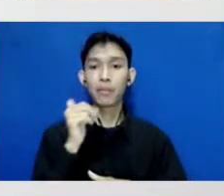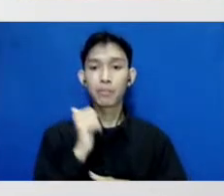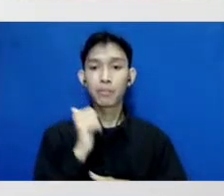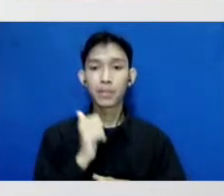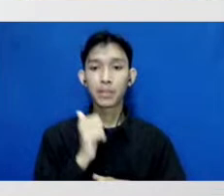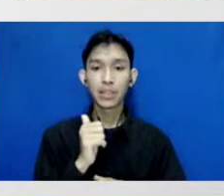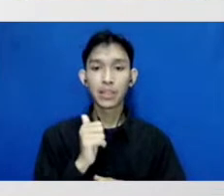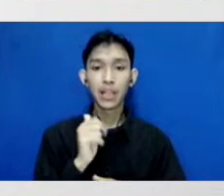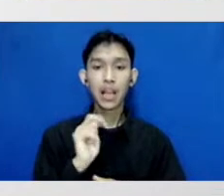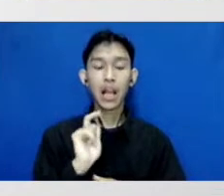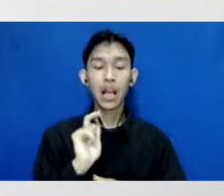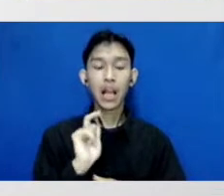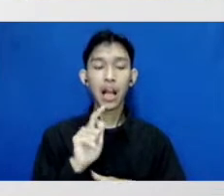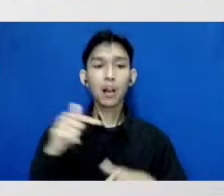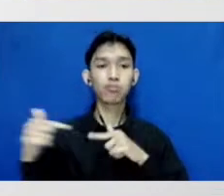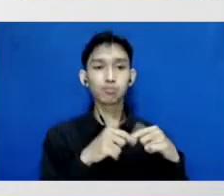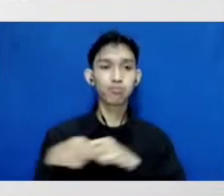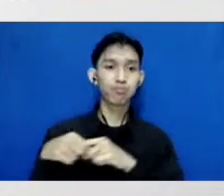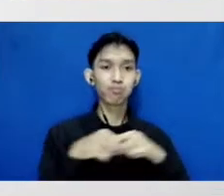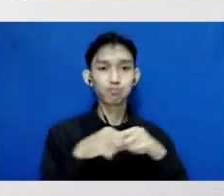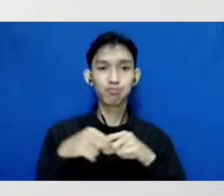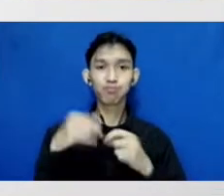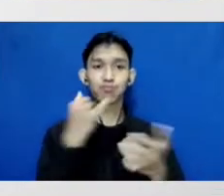tarik-menarik antara nilai dan tujuan